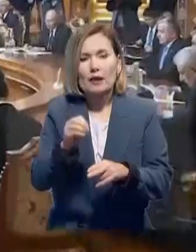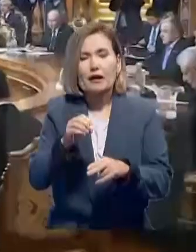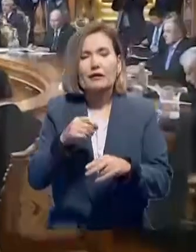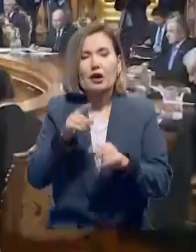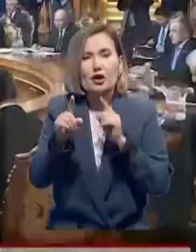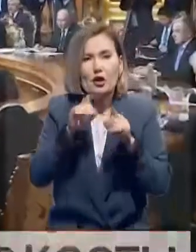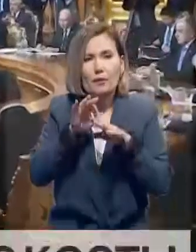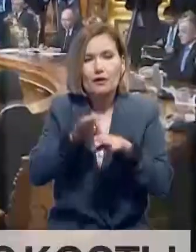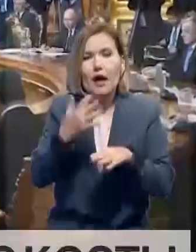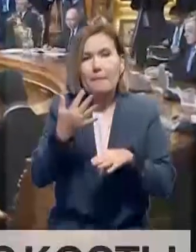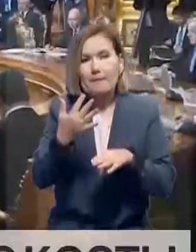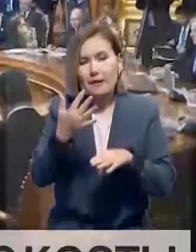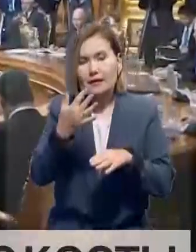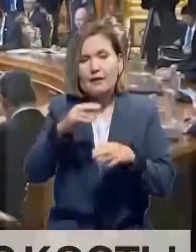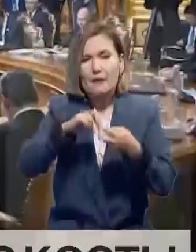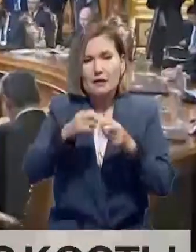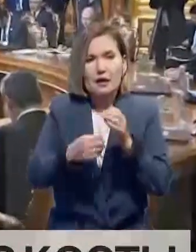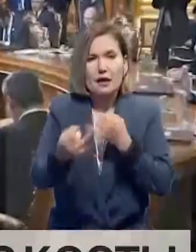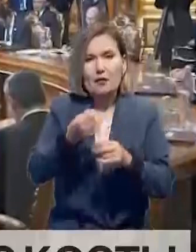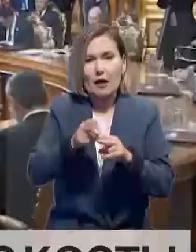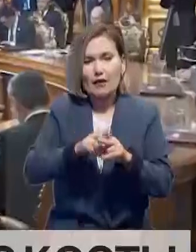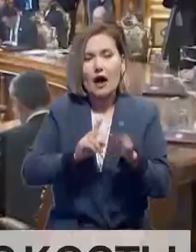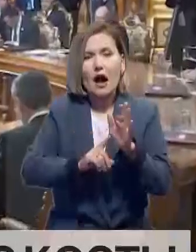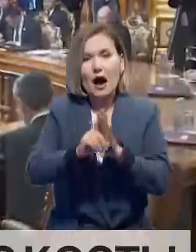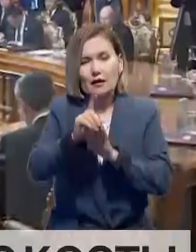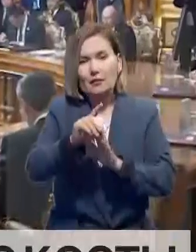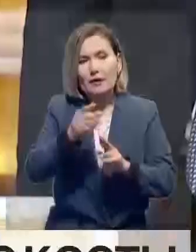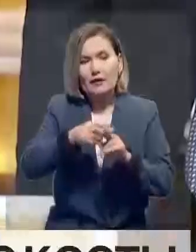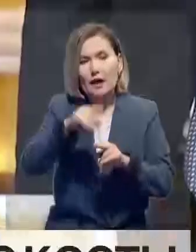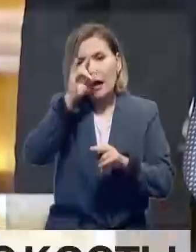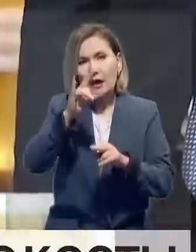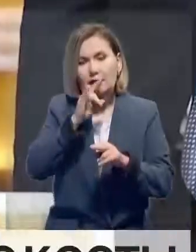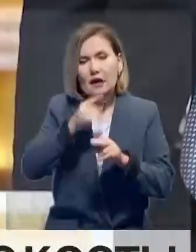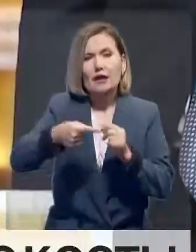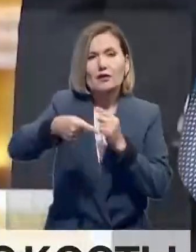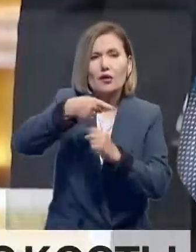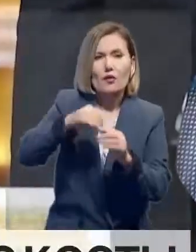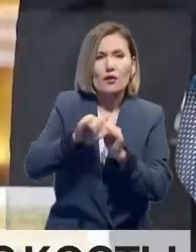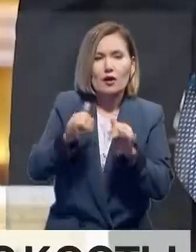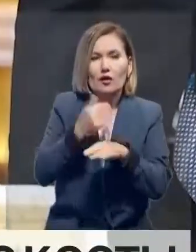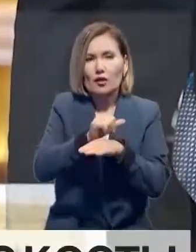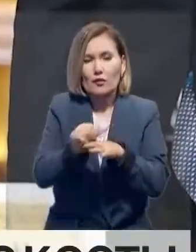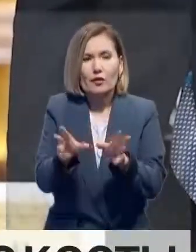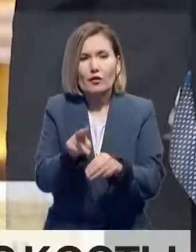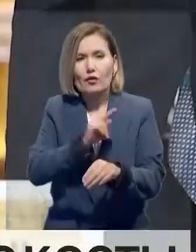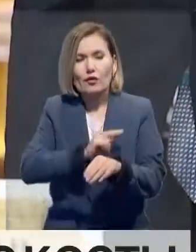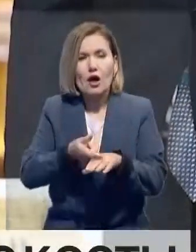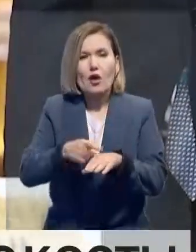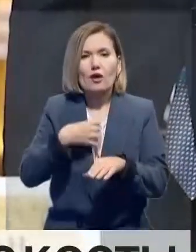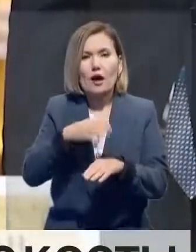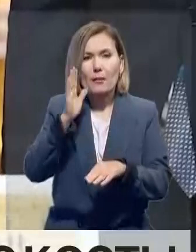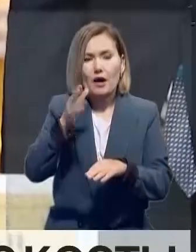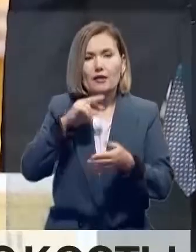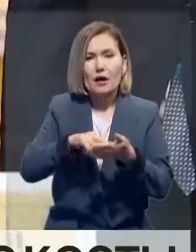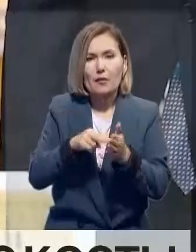басшысы негізгі 5 мәселеге тоқталды. Ең алдымен елдер арасындағы сауда айналымын одан әрі арттыра беру маңызды. Алдағы